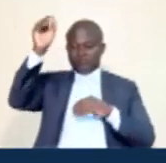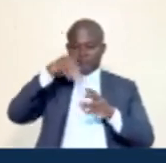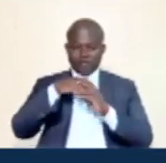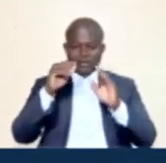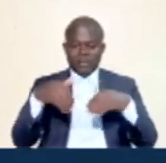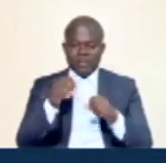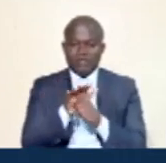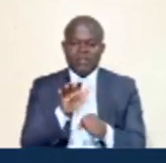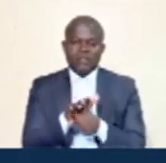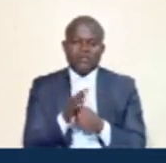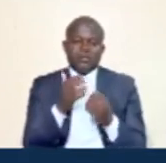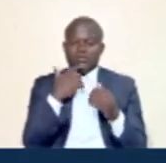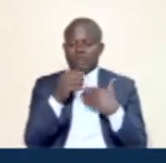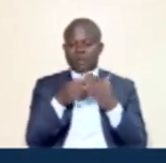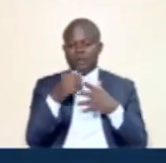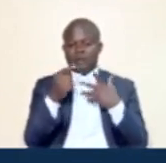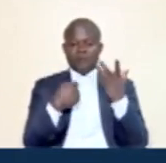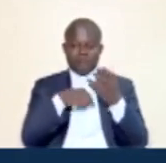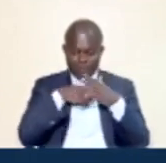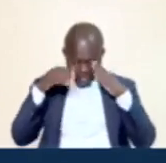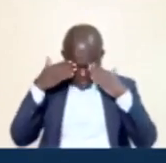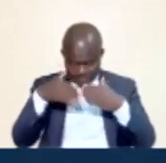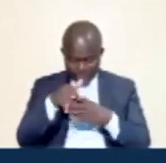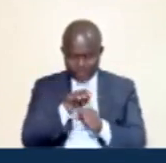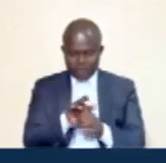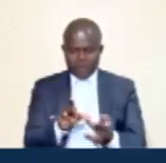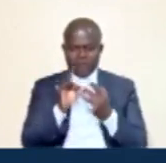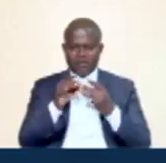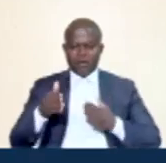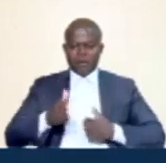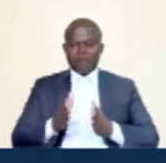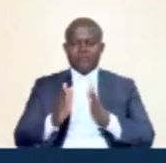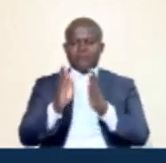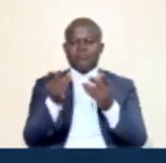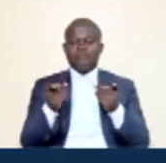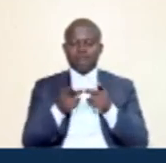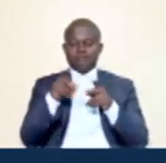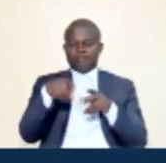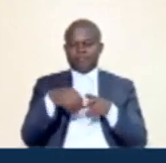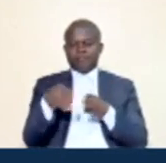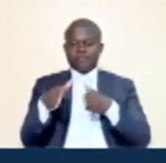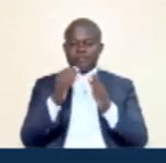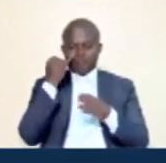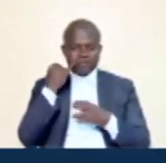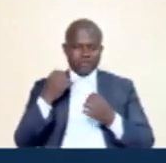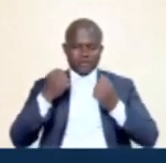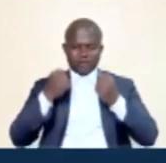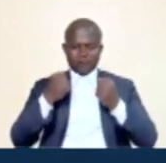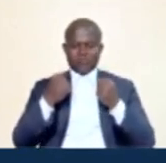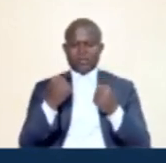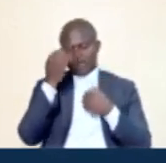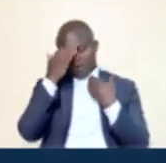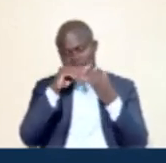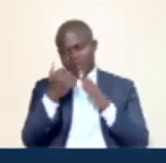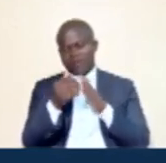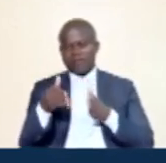ubuhinzi. Rero ibyo turagarukaho by'umwihariko ni ibijyanye n'imihanda, aho dukeneye imihanda ikomeye, kuko indi mihanda